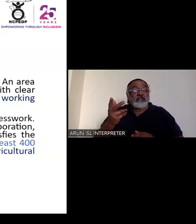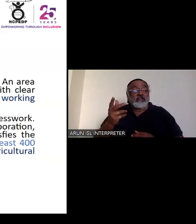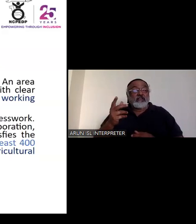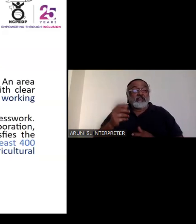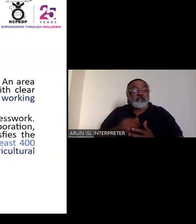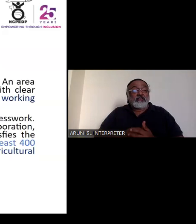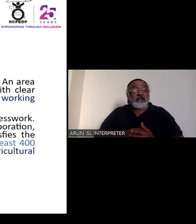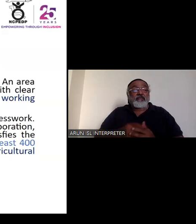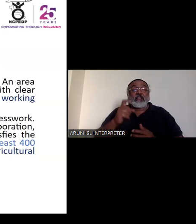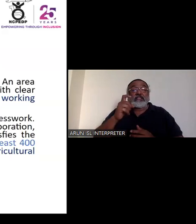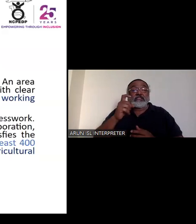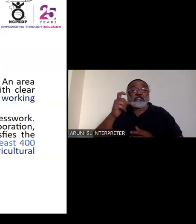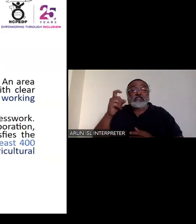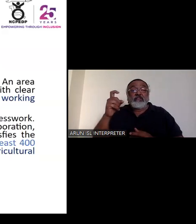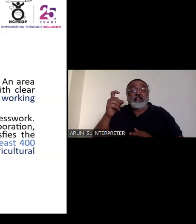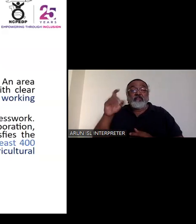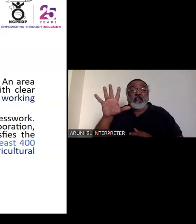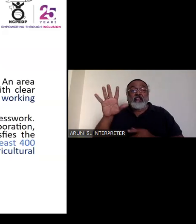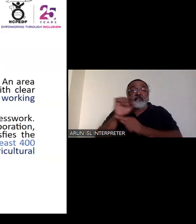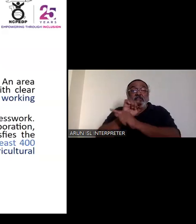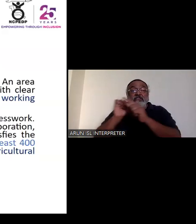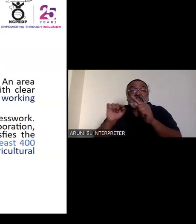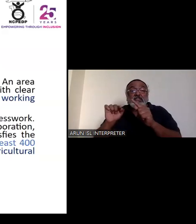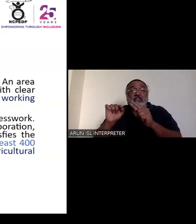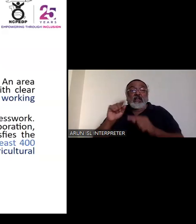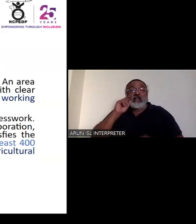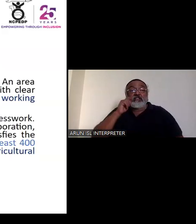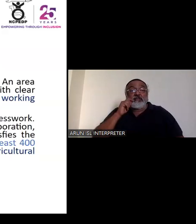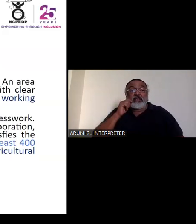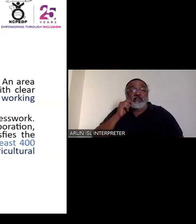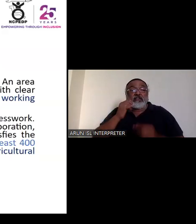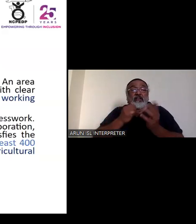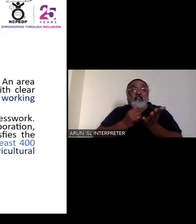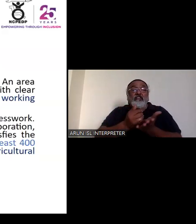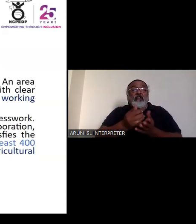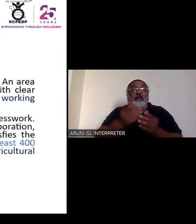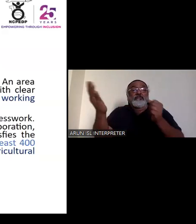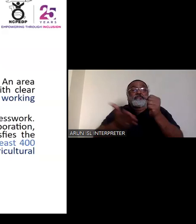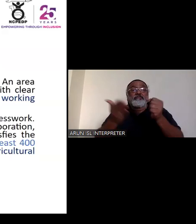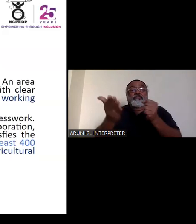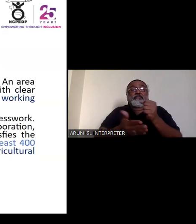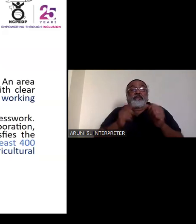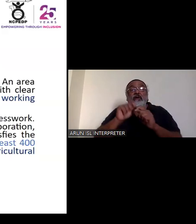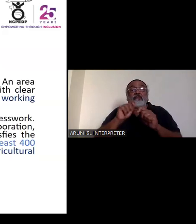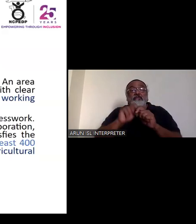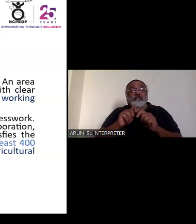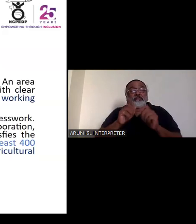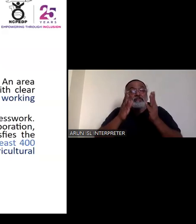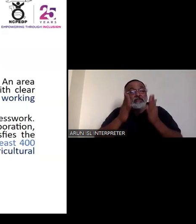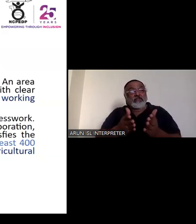that 75%, that is 2/3 of the population, do tihai jo aapka